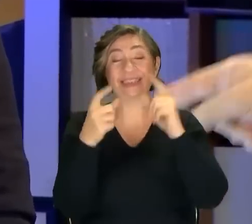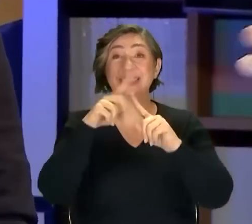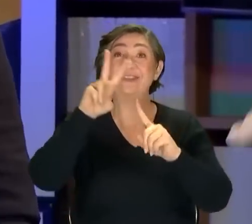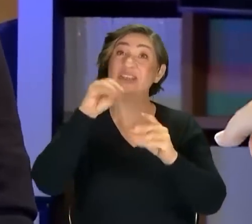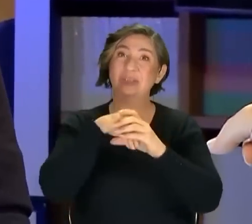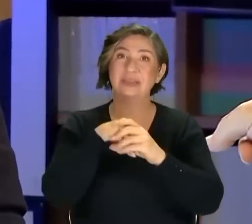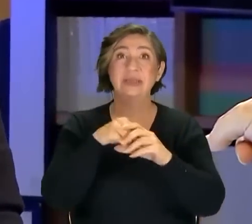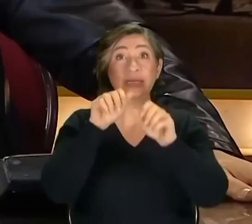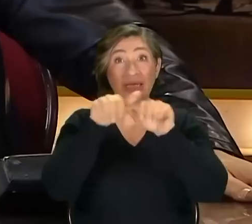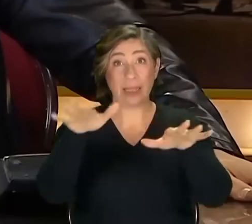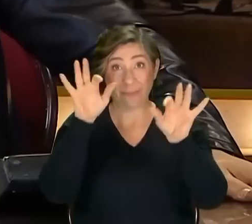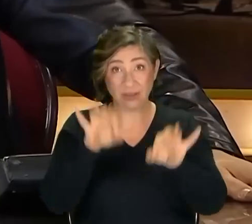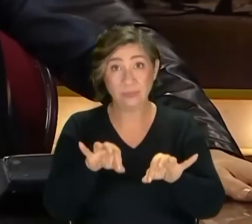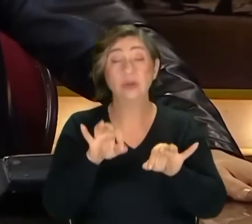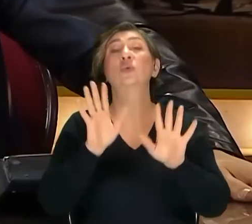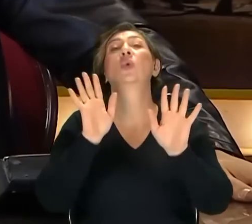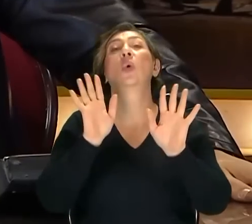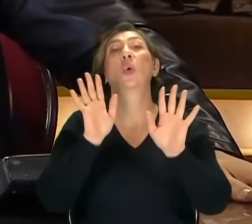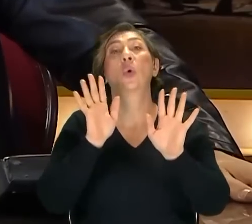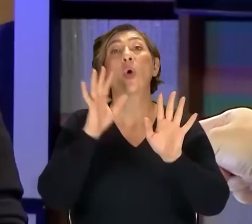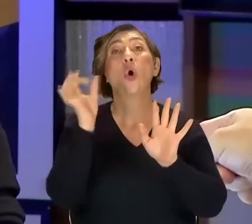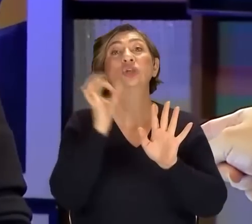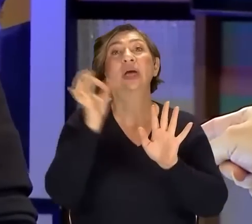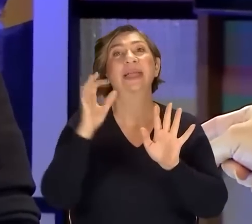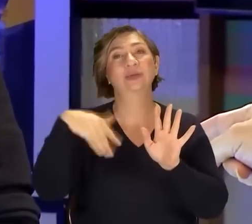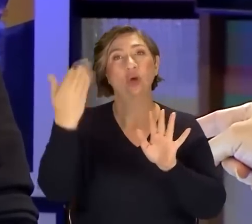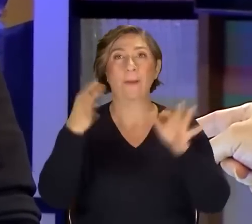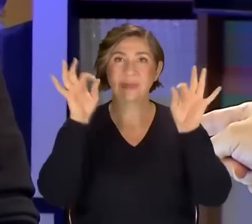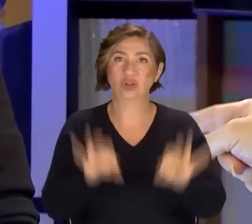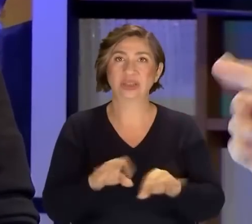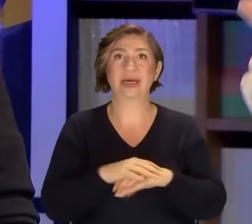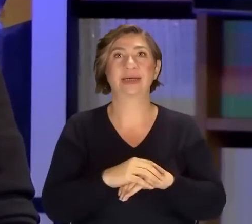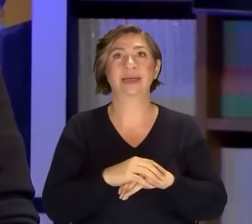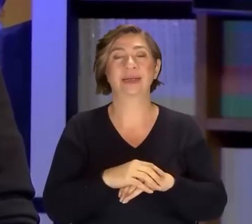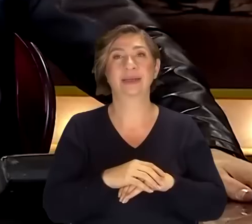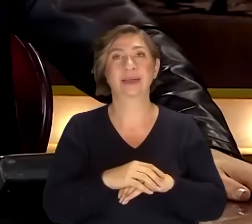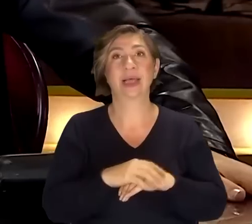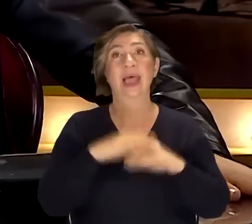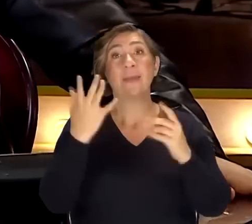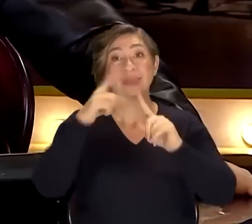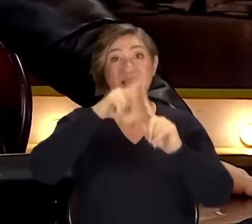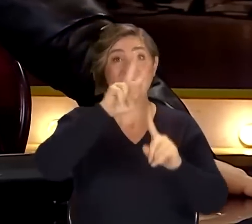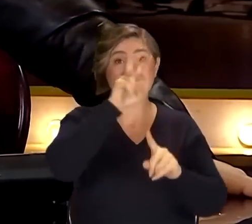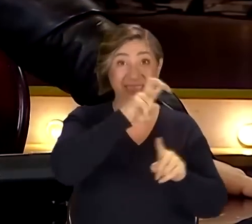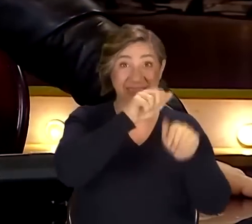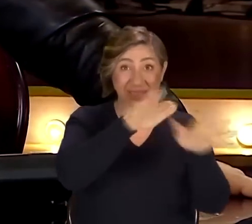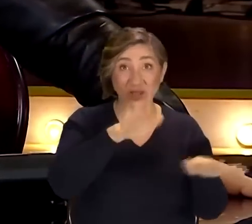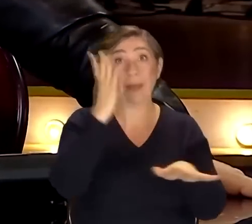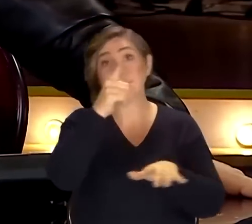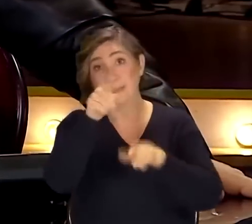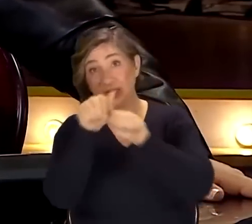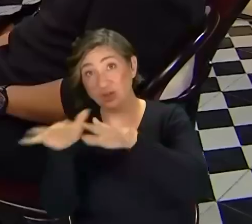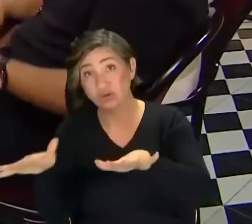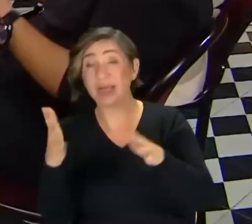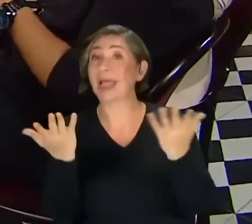peki yayına başladın mı? Yayınlıyor yok, musun onları? Ocaktan sonra başlayacak yayına. Peki hem TV8 yayınlayacak hem sen mi